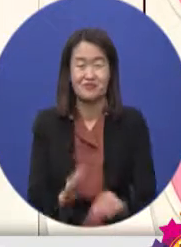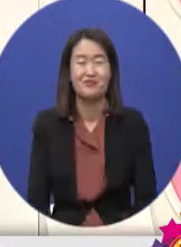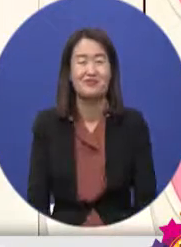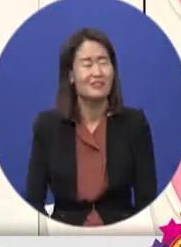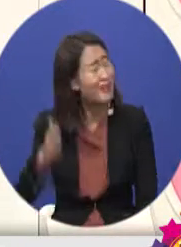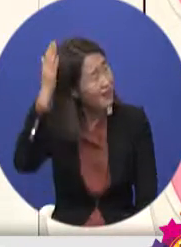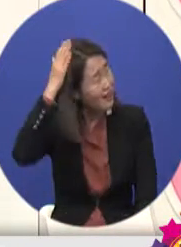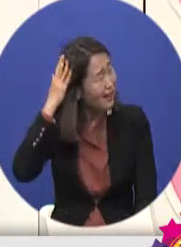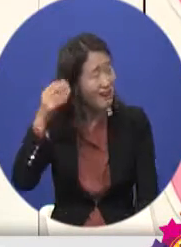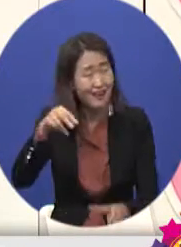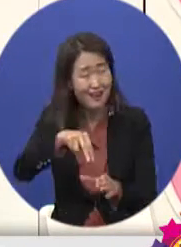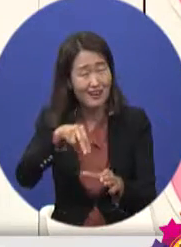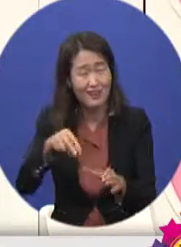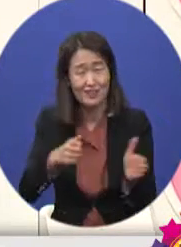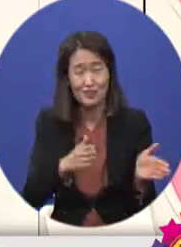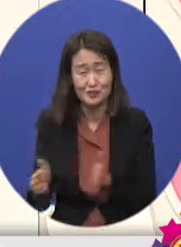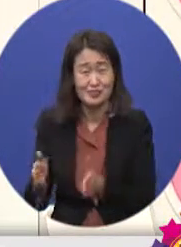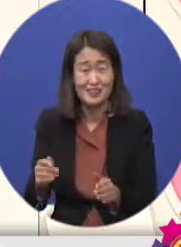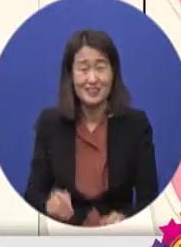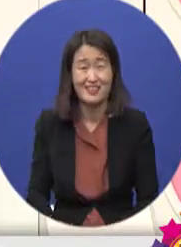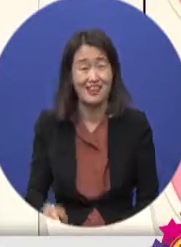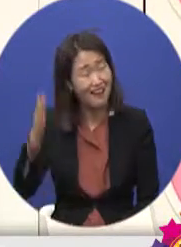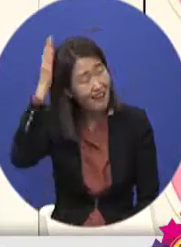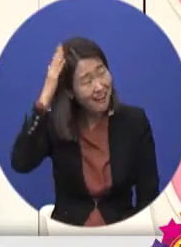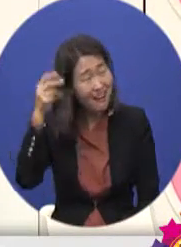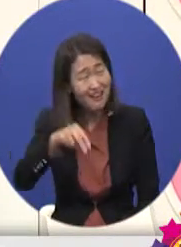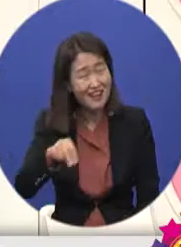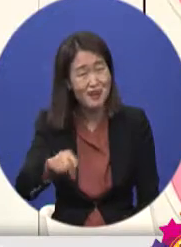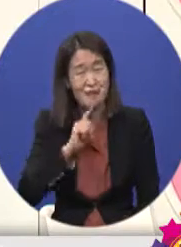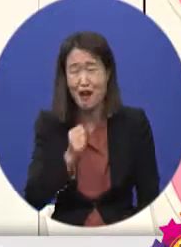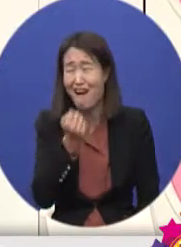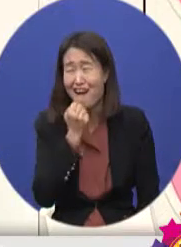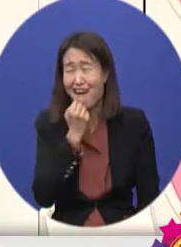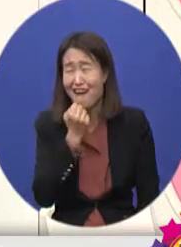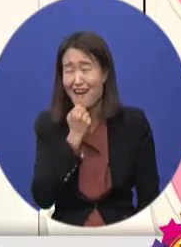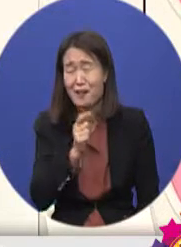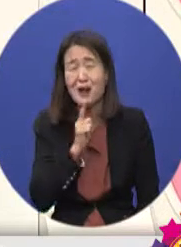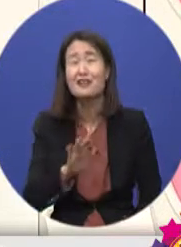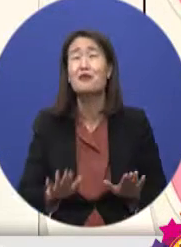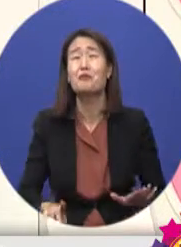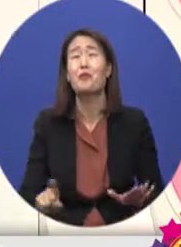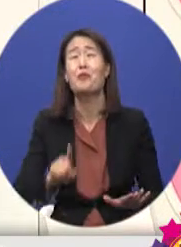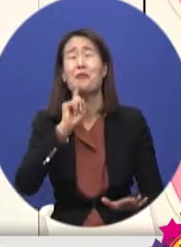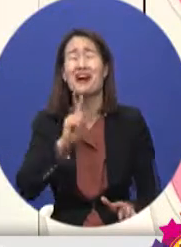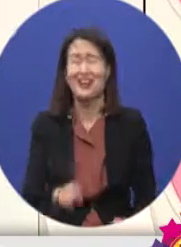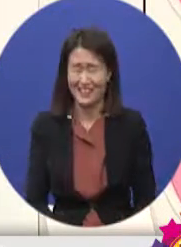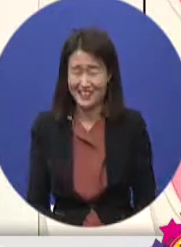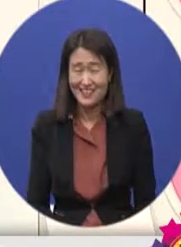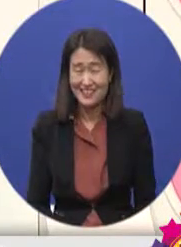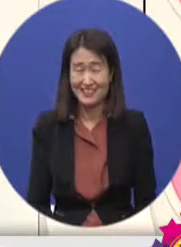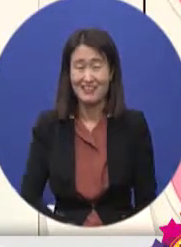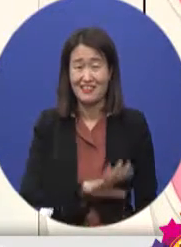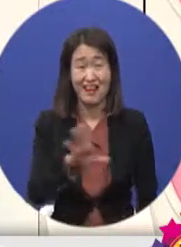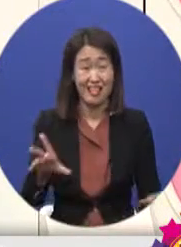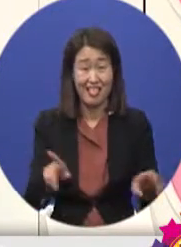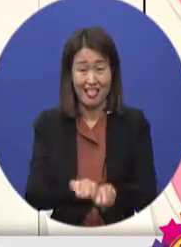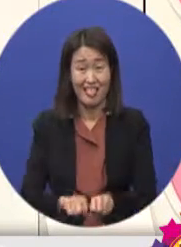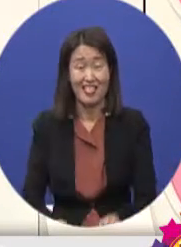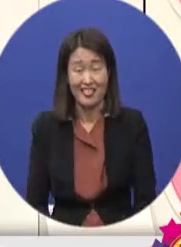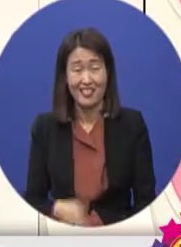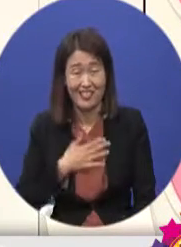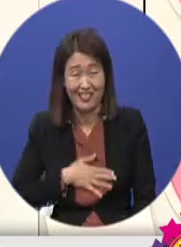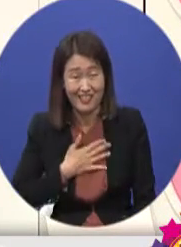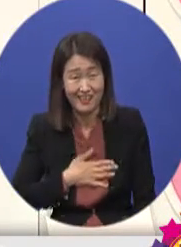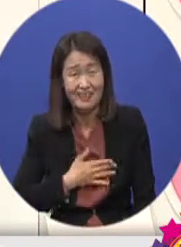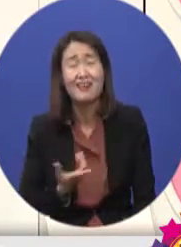연탄 준비하셨어요? 예. 제가 연탄 얘기하면 쓸데없는 소리 한다 그러는데 이제 뭔지 알아들으시죠?